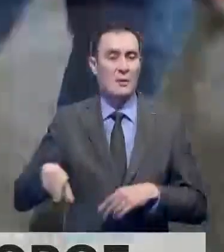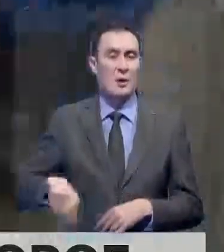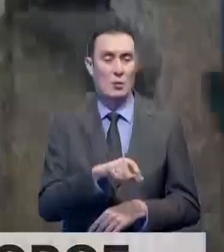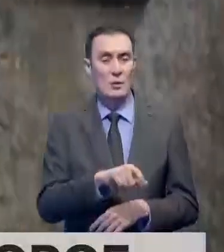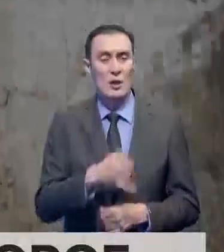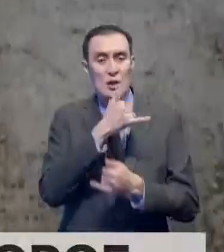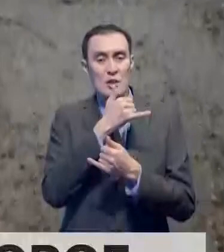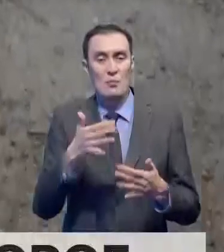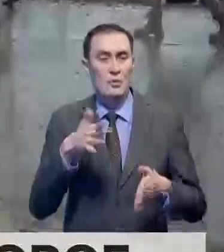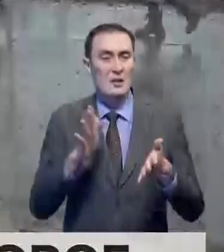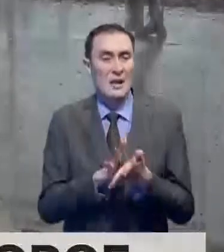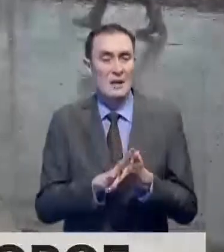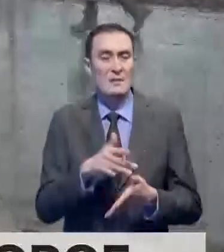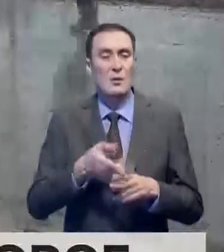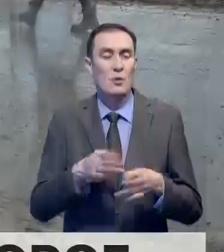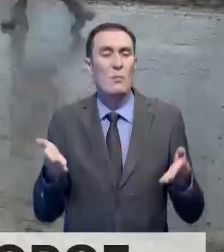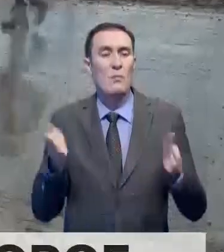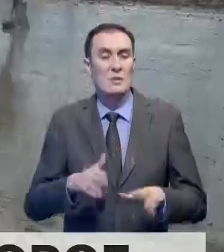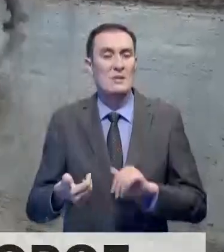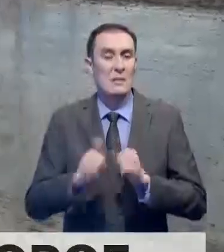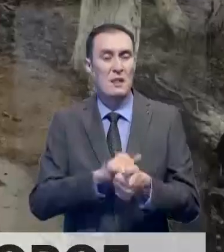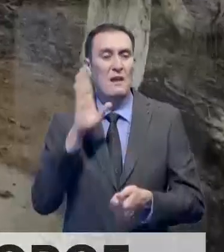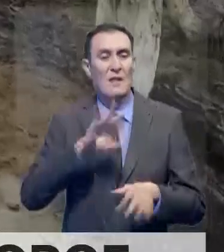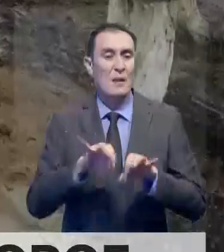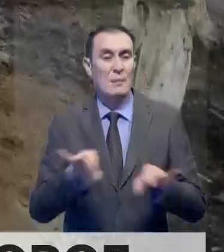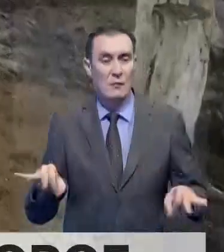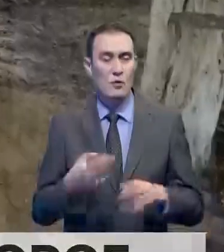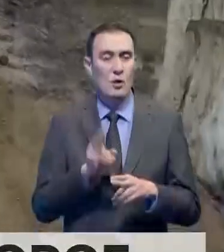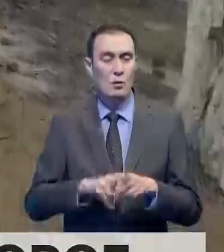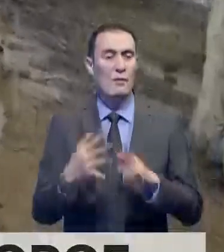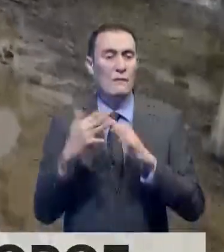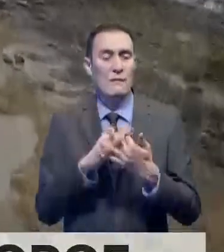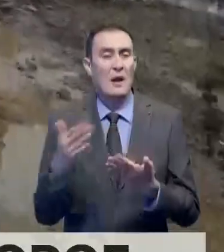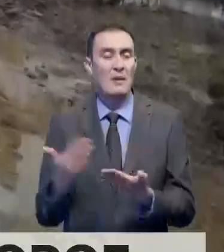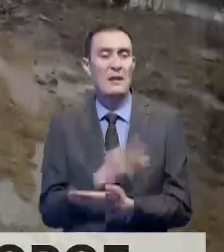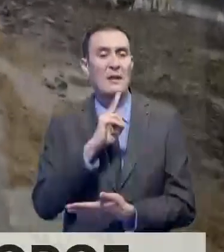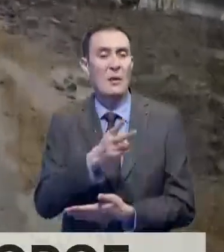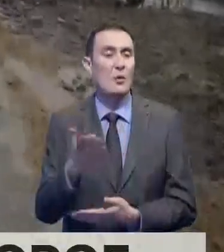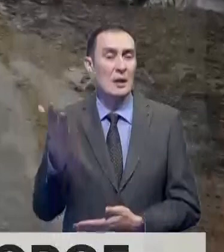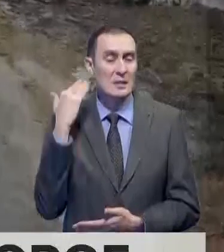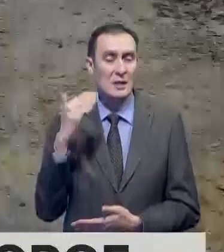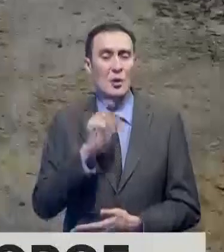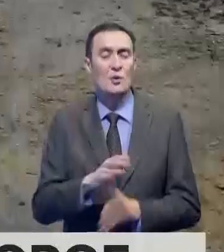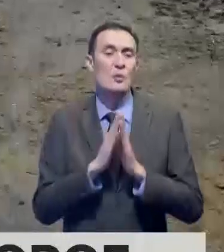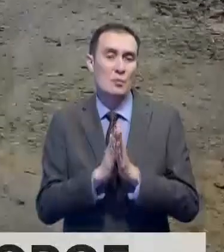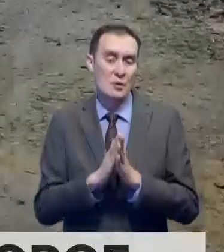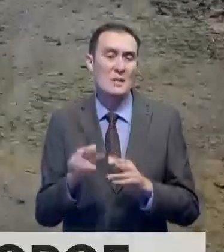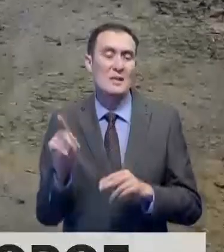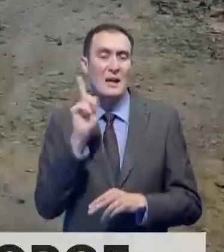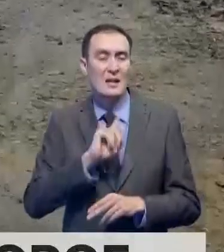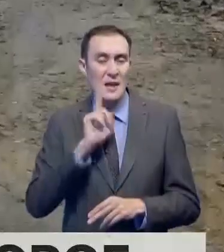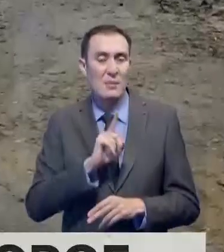дороги непроходимая грязь. Она осталась после замены водопровода, который в населенном пункте обновили 2 года назад. Жители просят сделать хотя